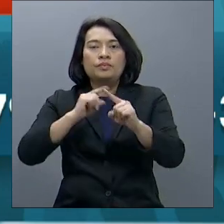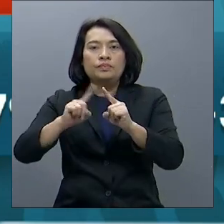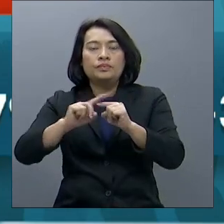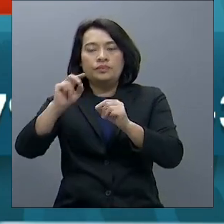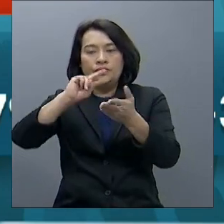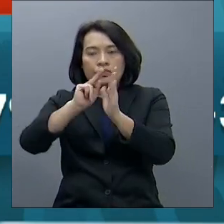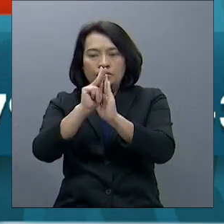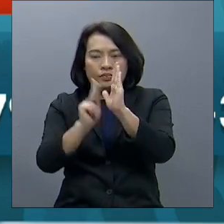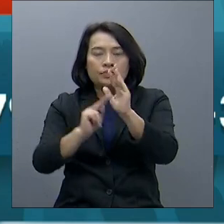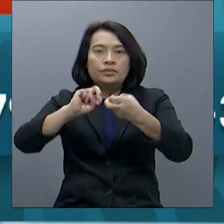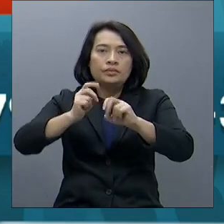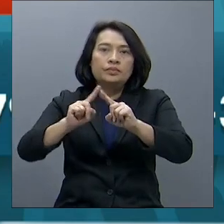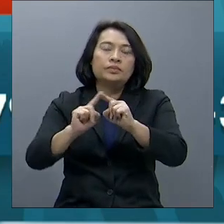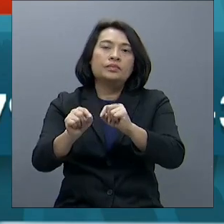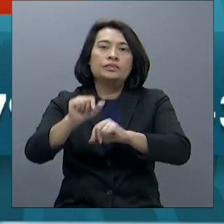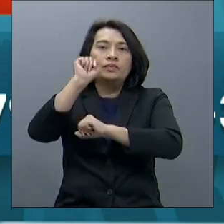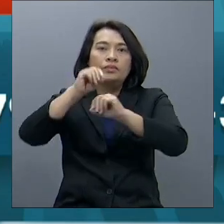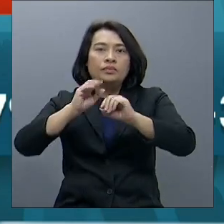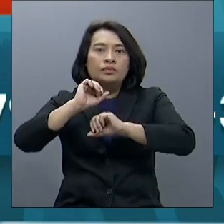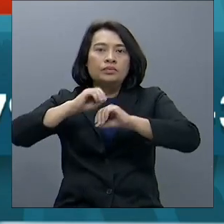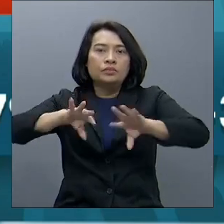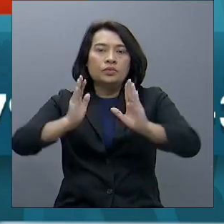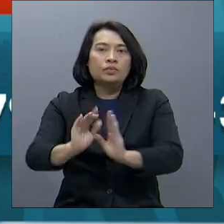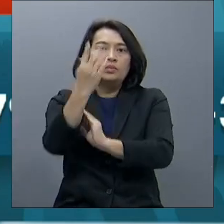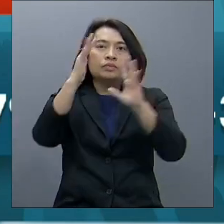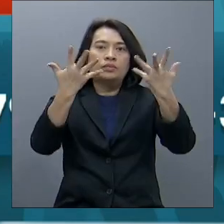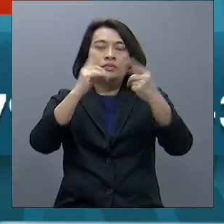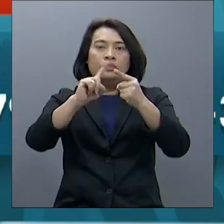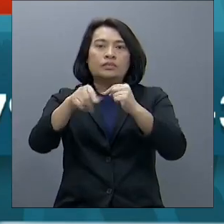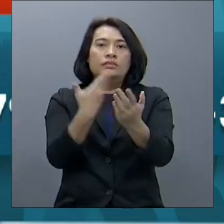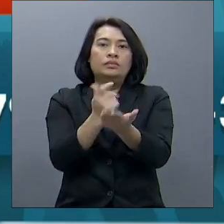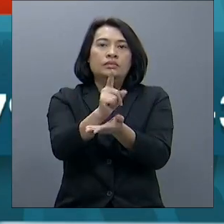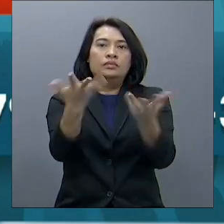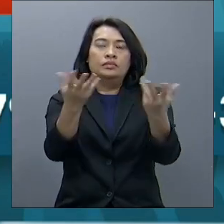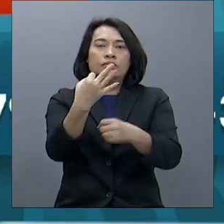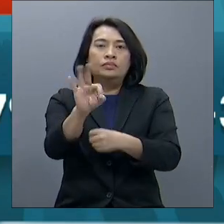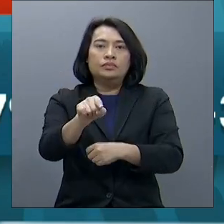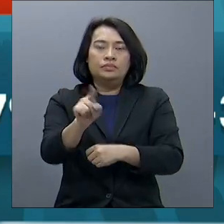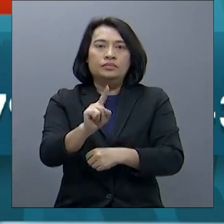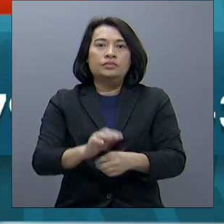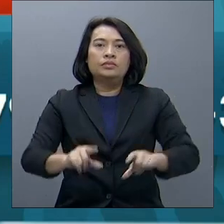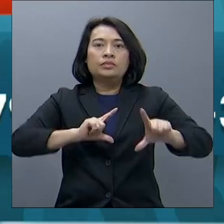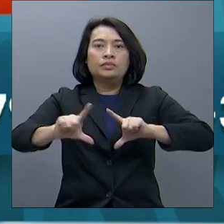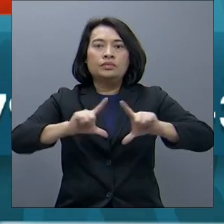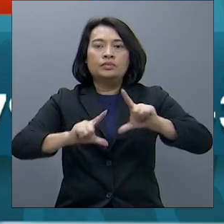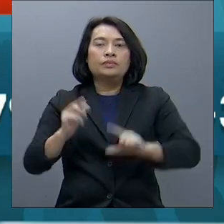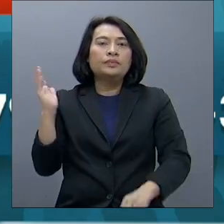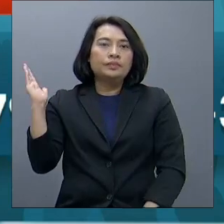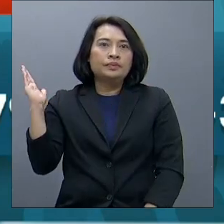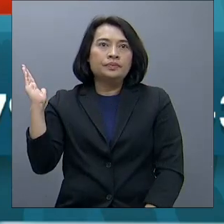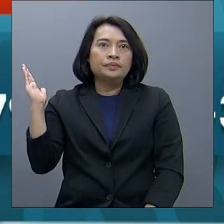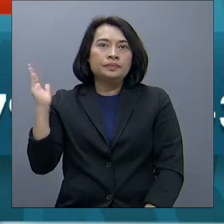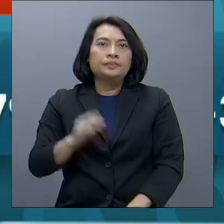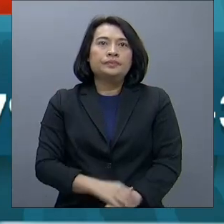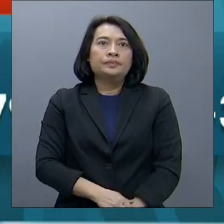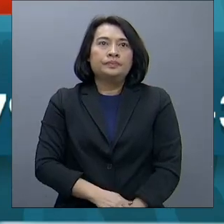หมายประกาศตามหาคนหายฟรีเลยนะคะไม่มีค่าใช้จ่ายอ่ะให้อีกหนึ่งช่องทางLINE ค่ะ LINE ID @ร้องทุก